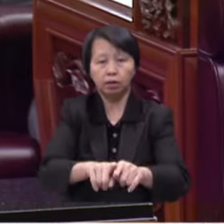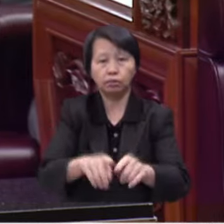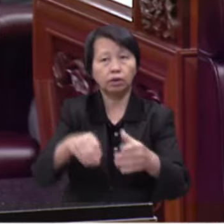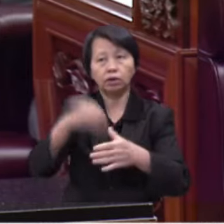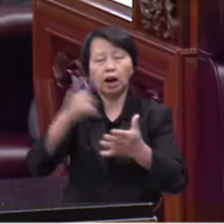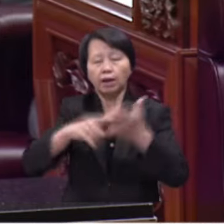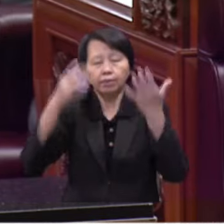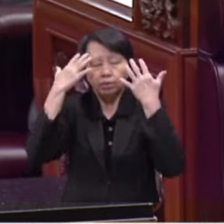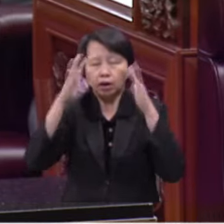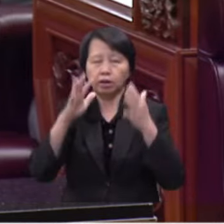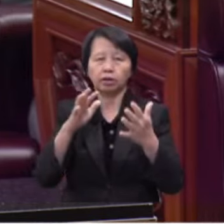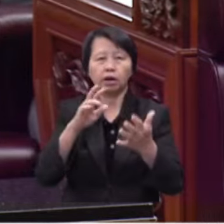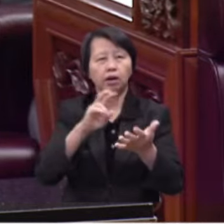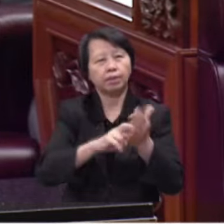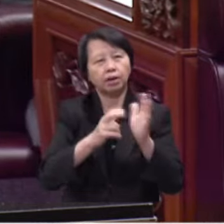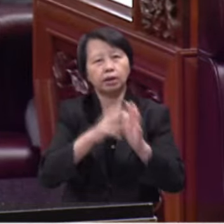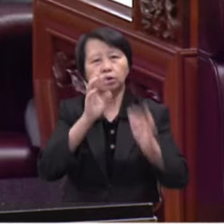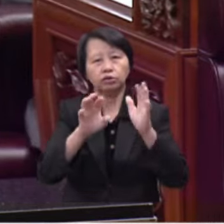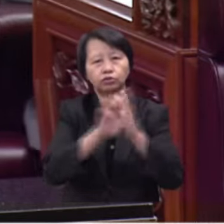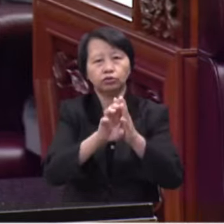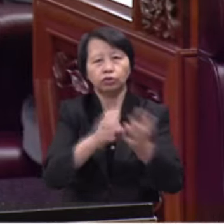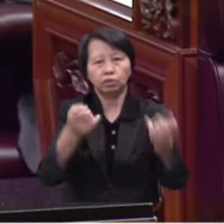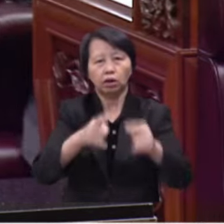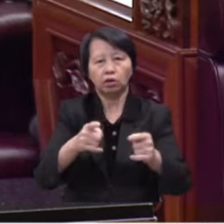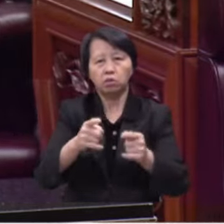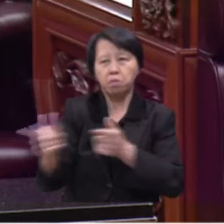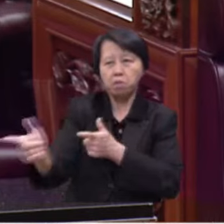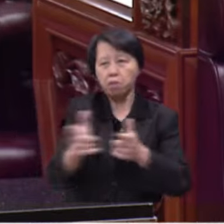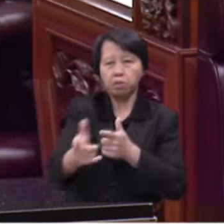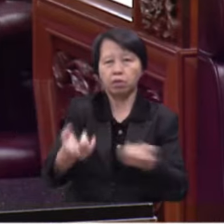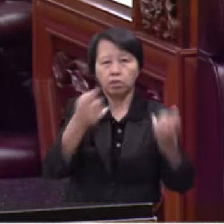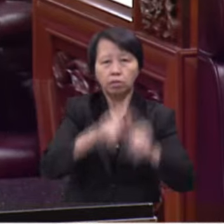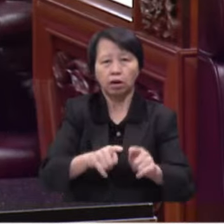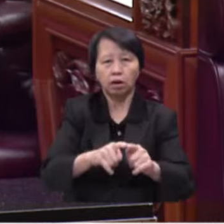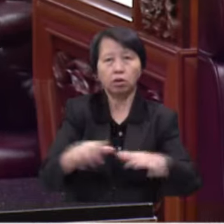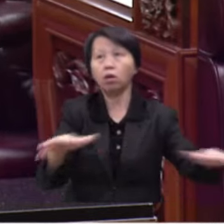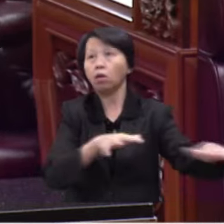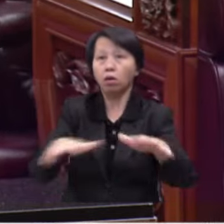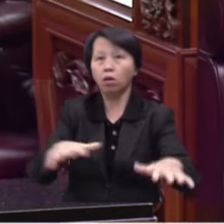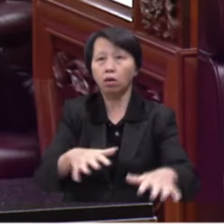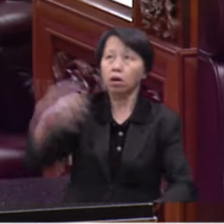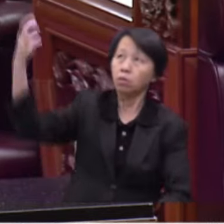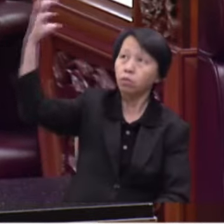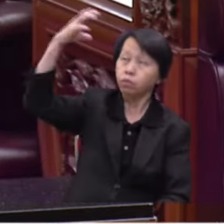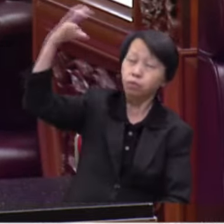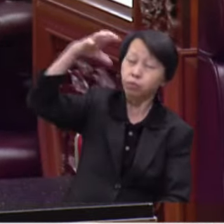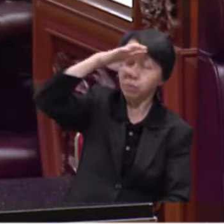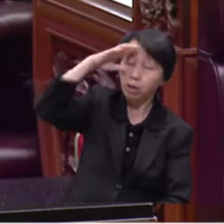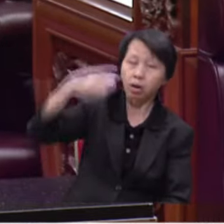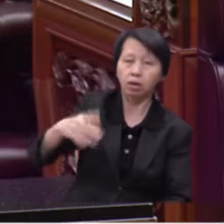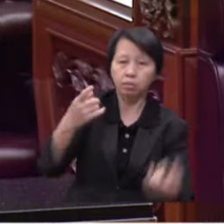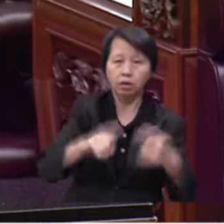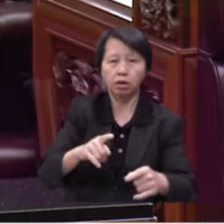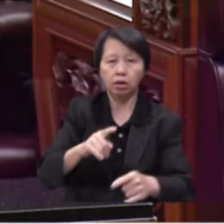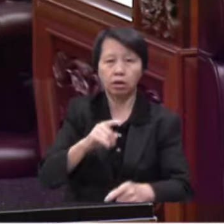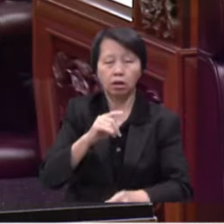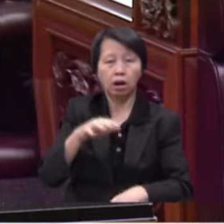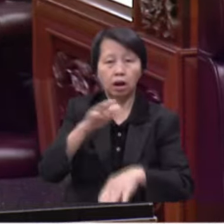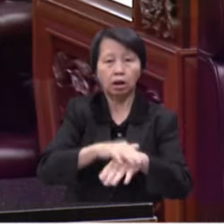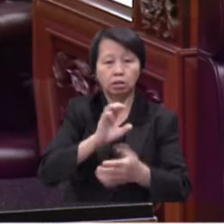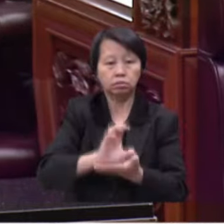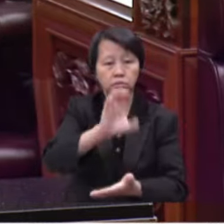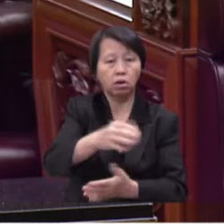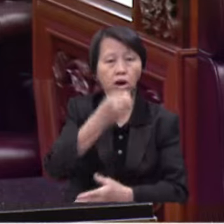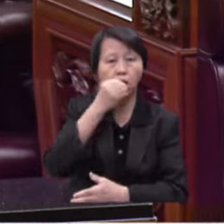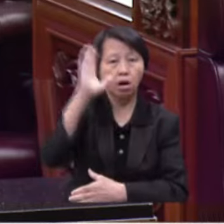jangka maksud saya jika pelaku peperangan bencana dan sebagainya di atas jaminan makanan